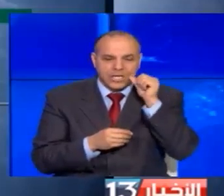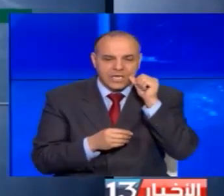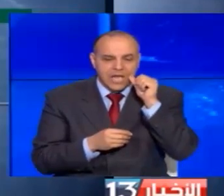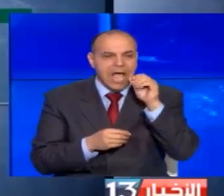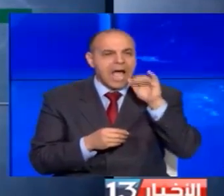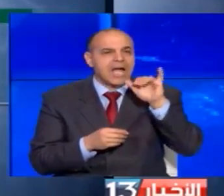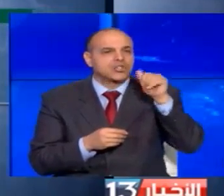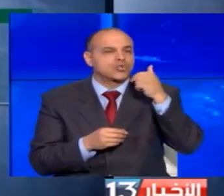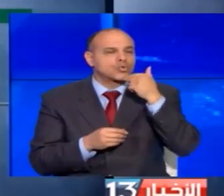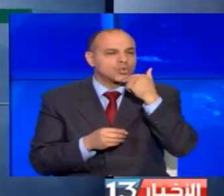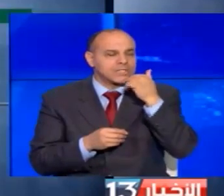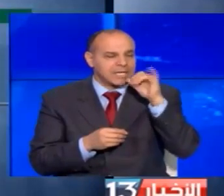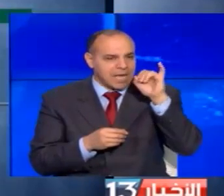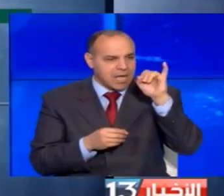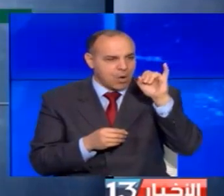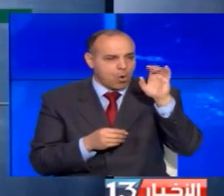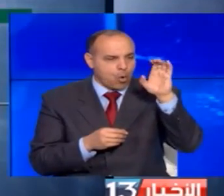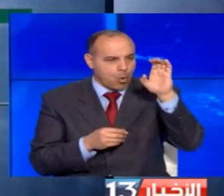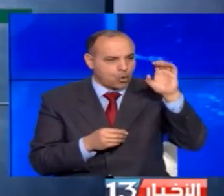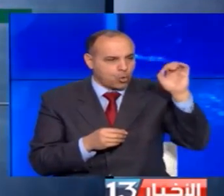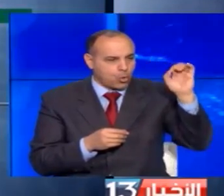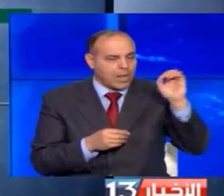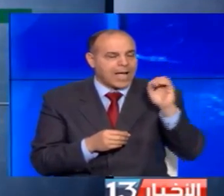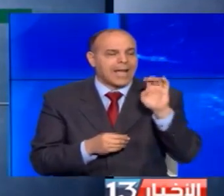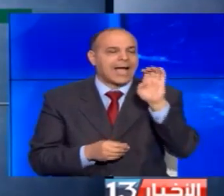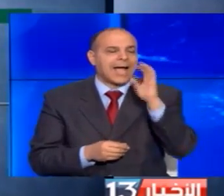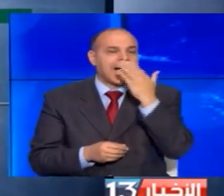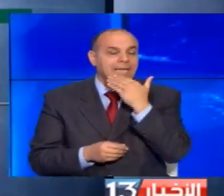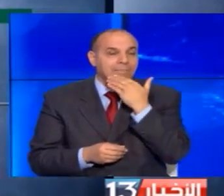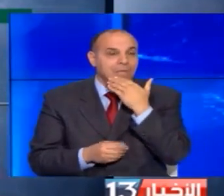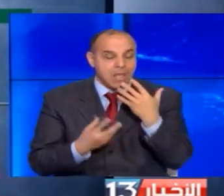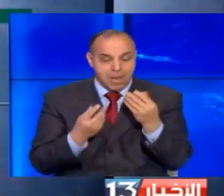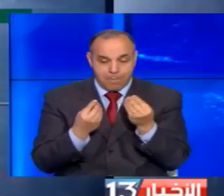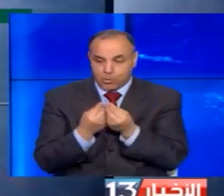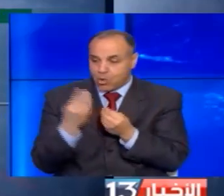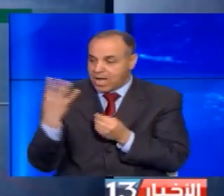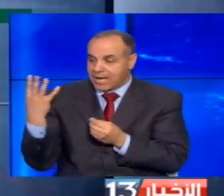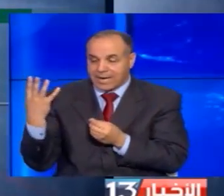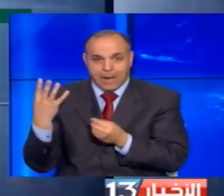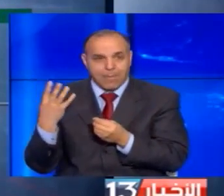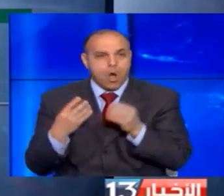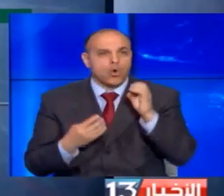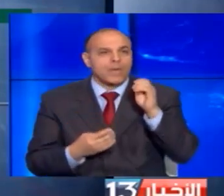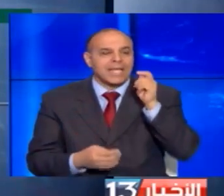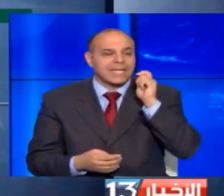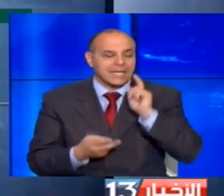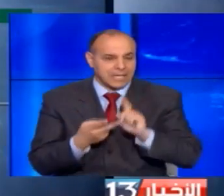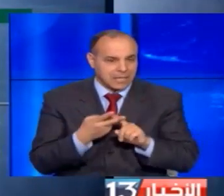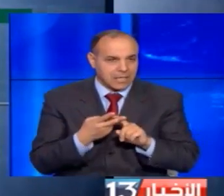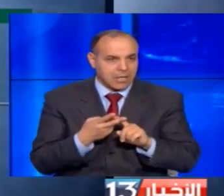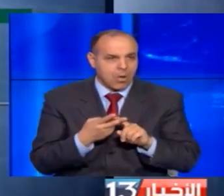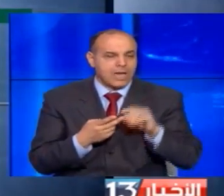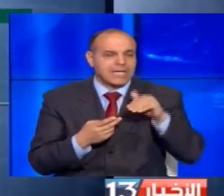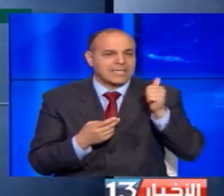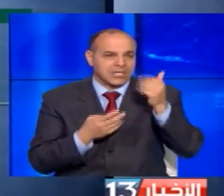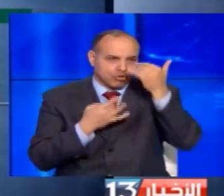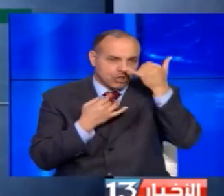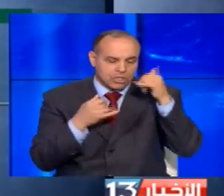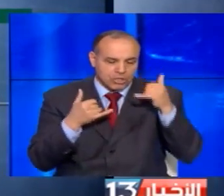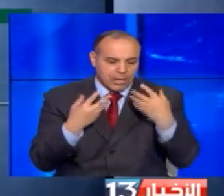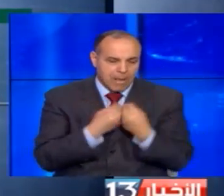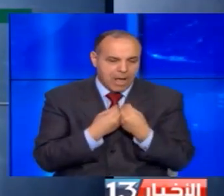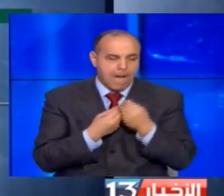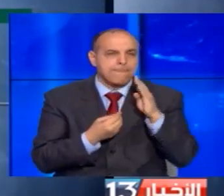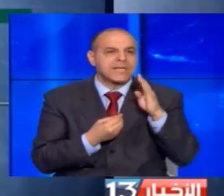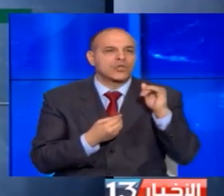وأشانتي كوتوكو الغاني، فيما ضمت المجموعة الرابعة غورماهية الكيني ونصر حسين داي الجزائري